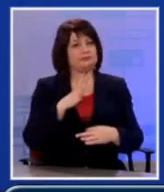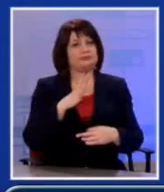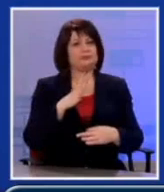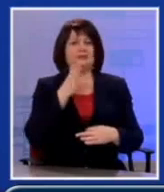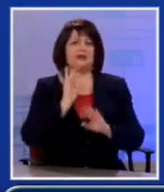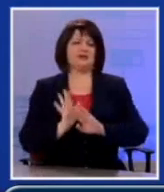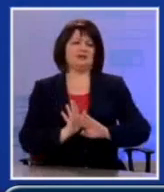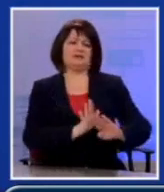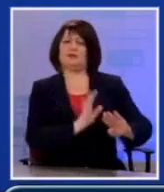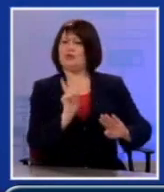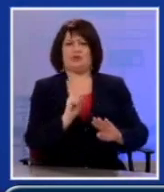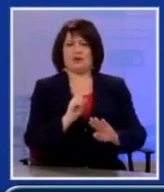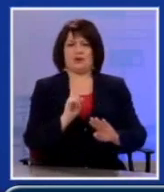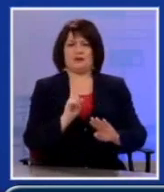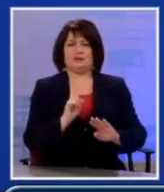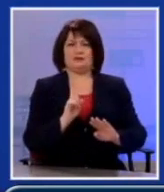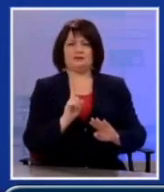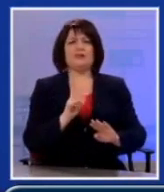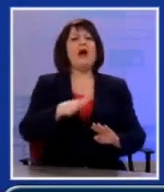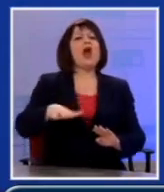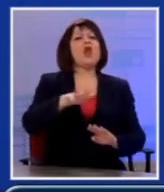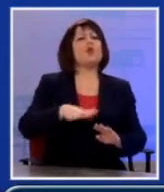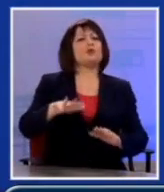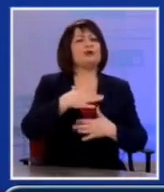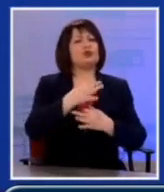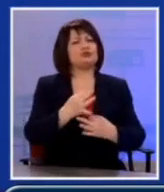απόξενου εκπροσώπου αλλότριων